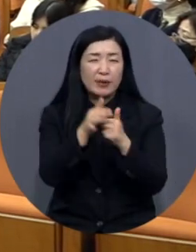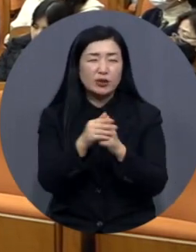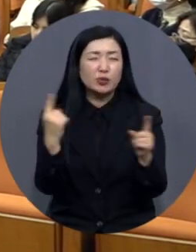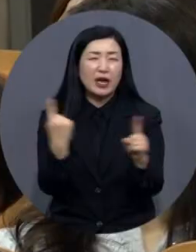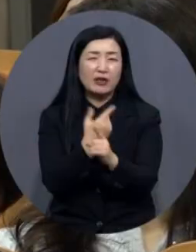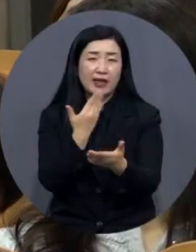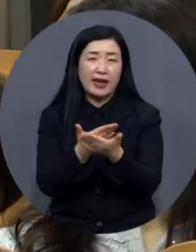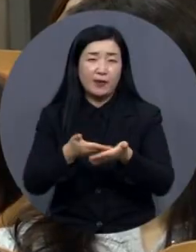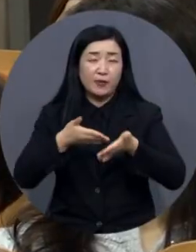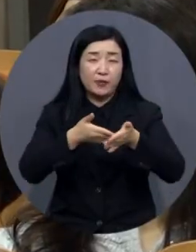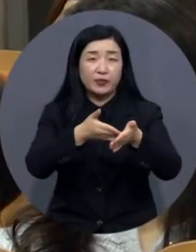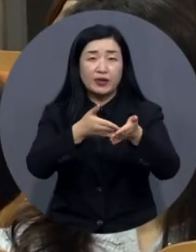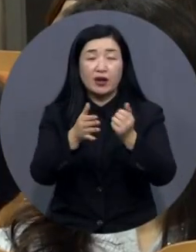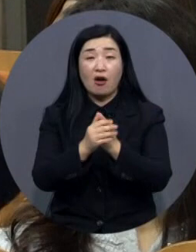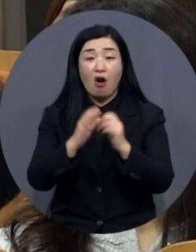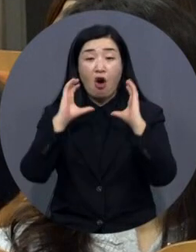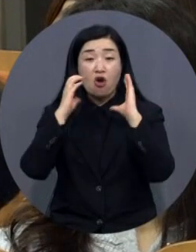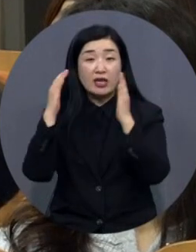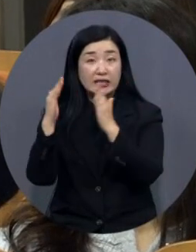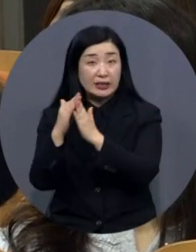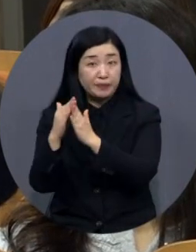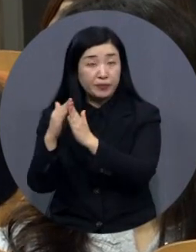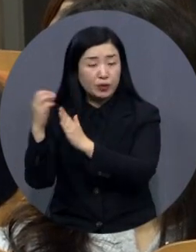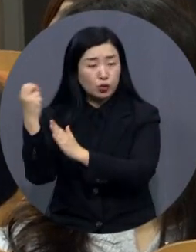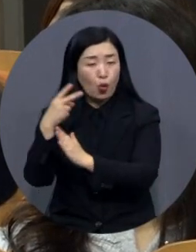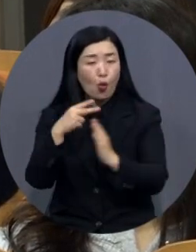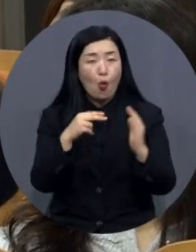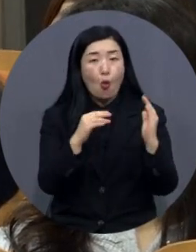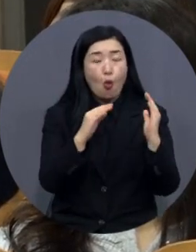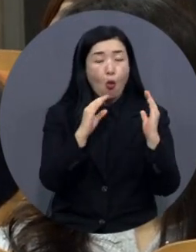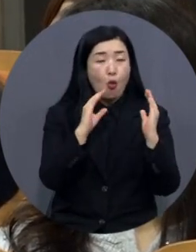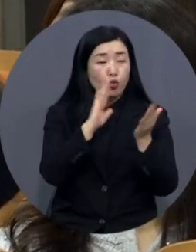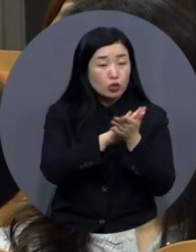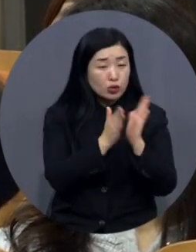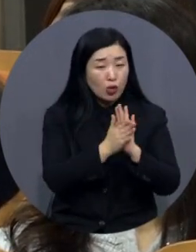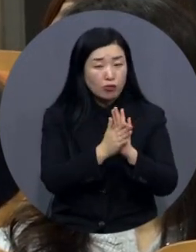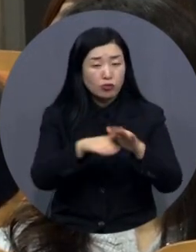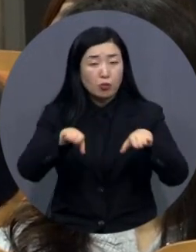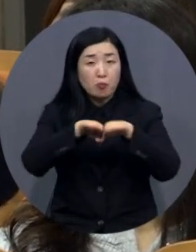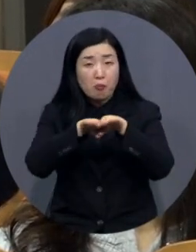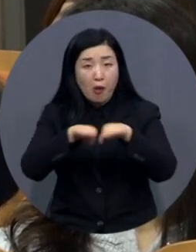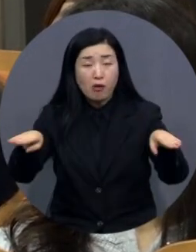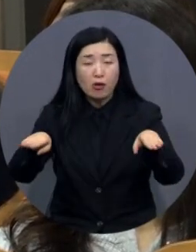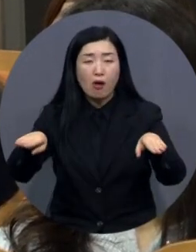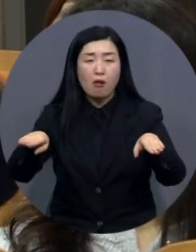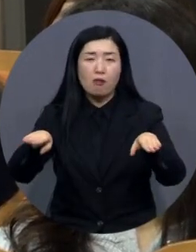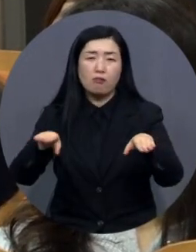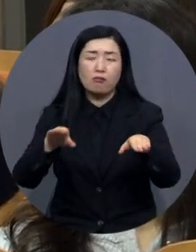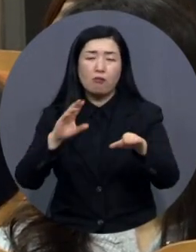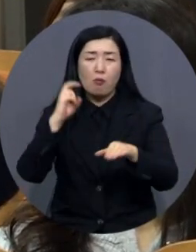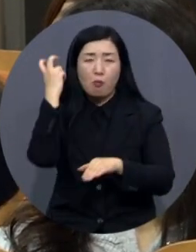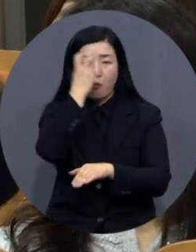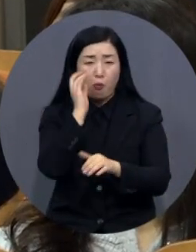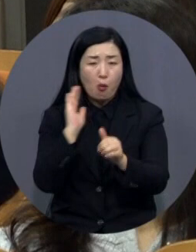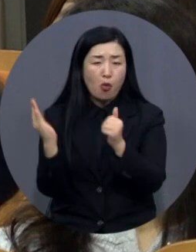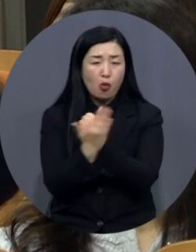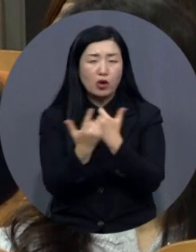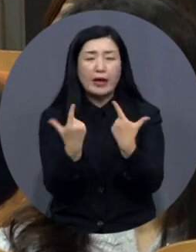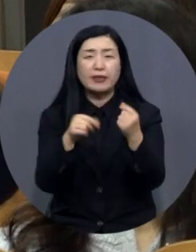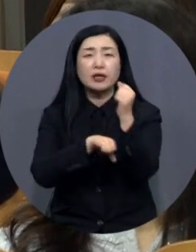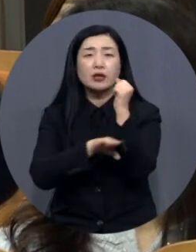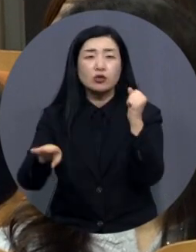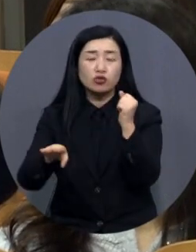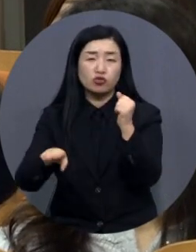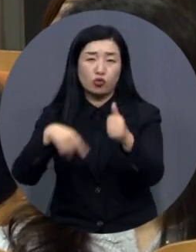나왔습니다. 어린이집과 유치원이 형평성 있게 그 동일한 아이들에게 같은 기준이 적용이